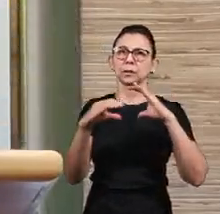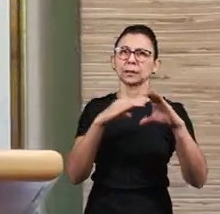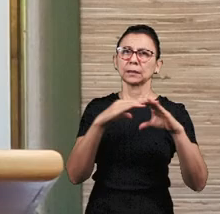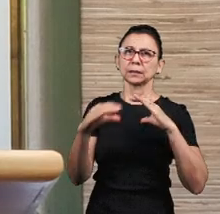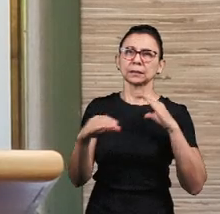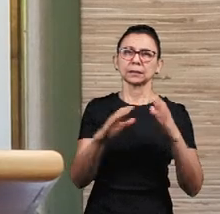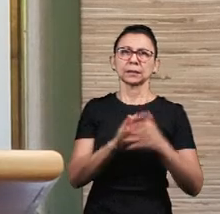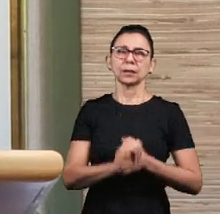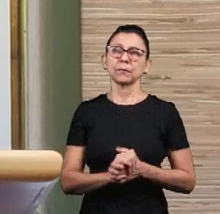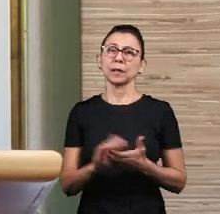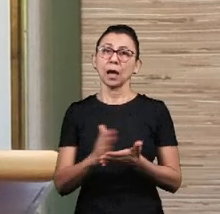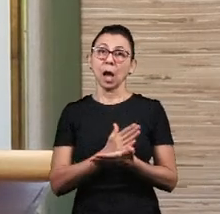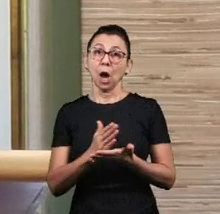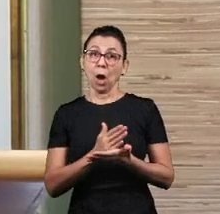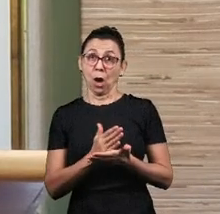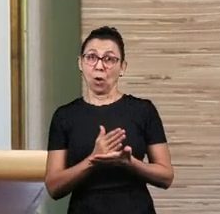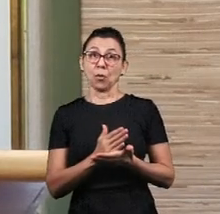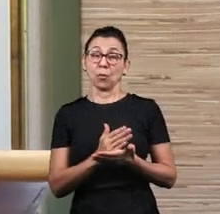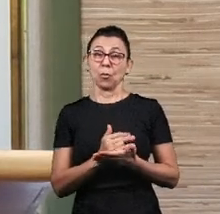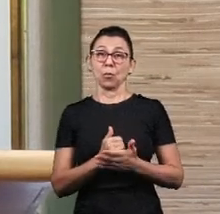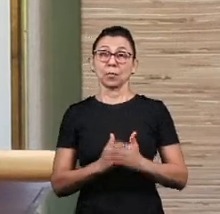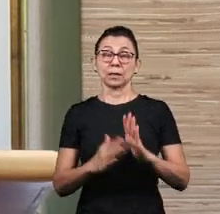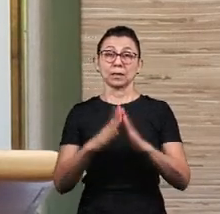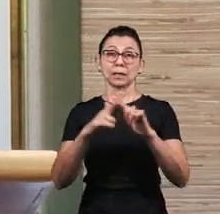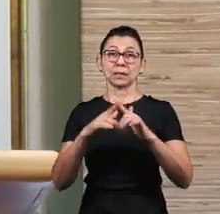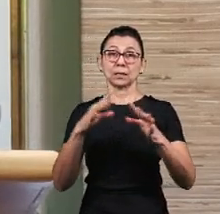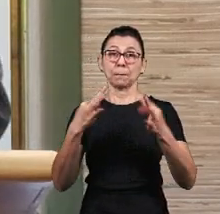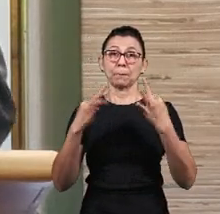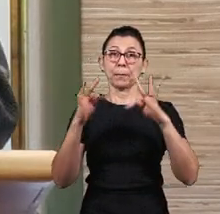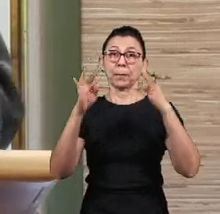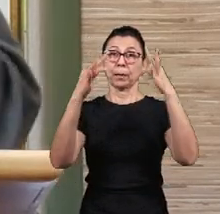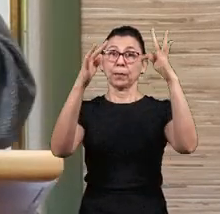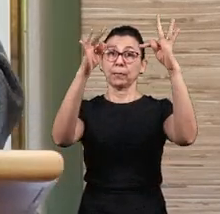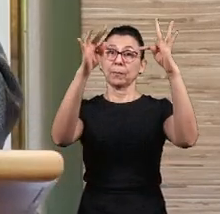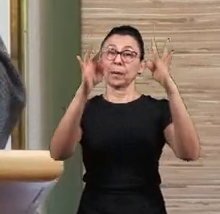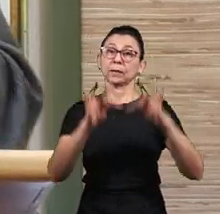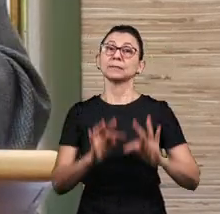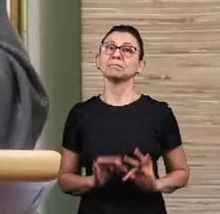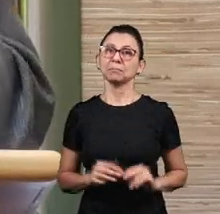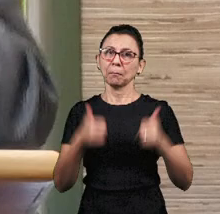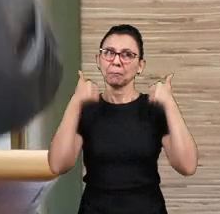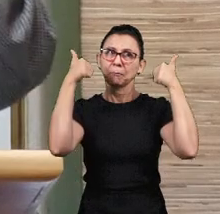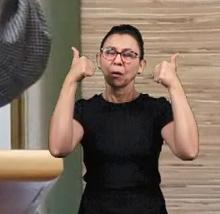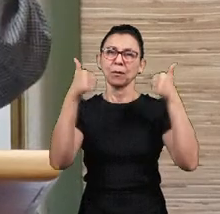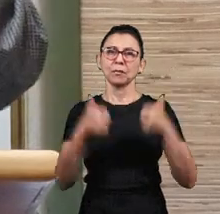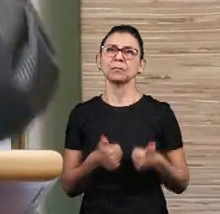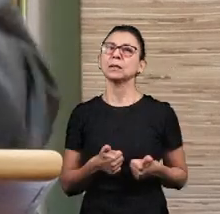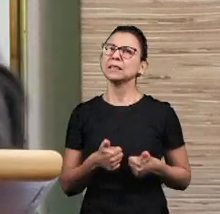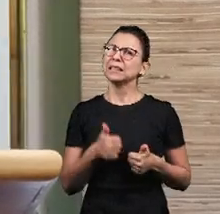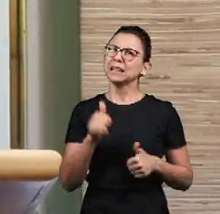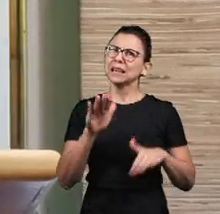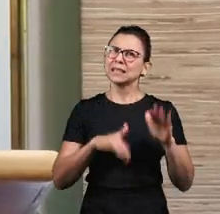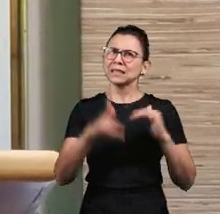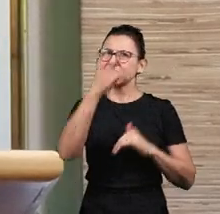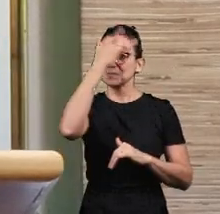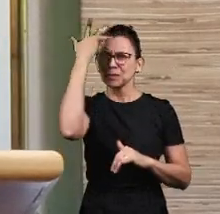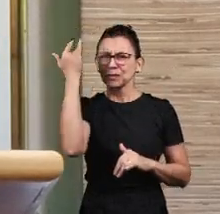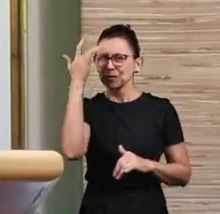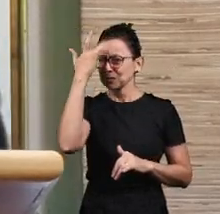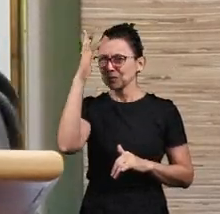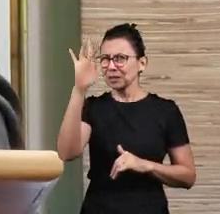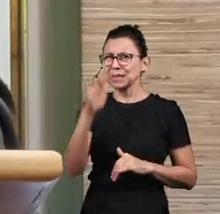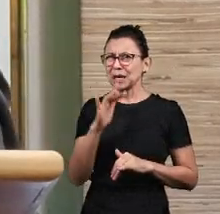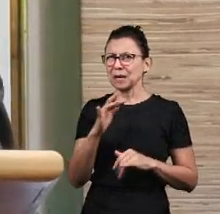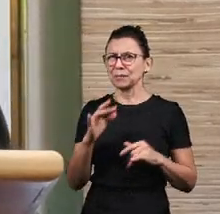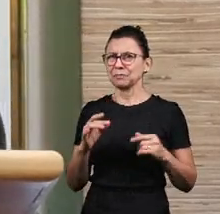ces moyens très sophistiqués, et des fois, des gens ne savent pas manipuler ces choses. Mais les pasteurs ont des